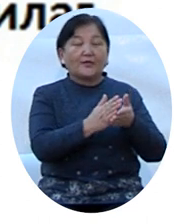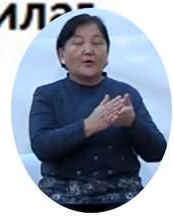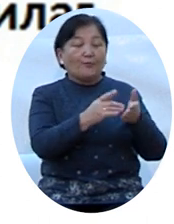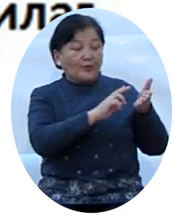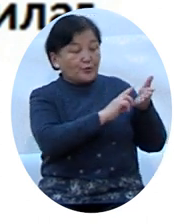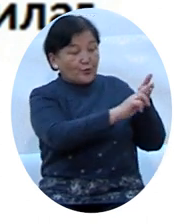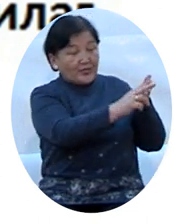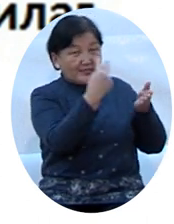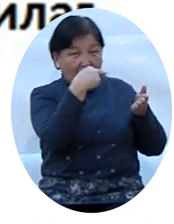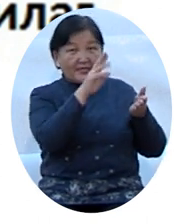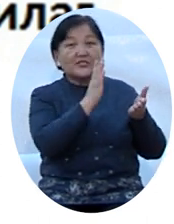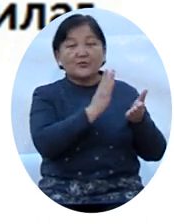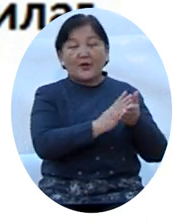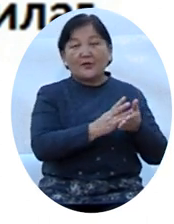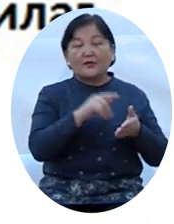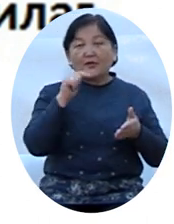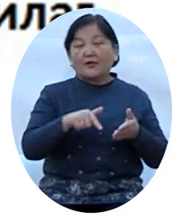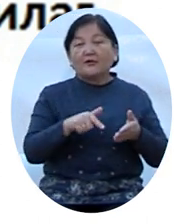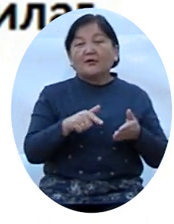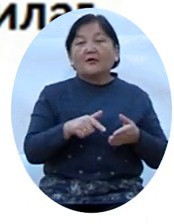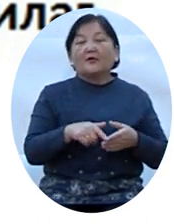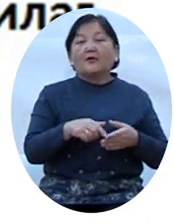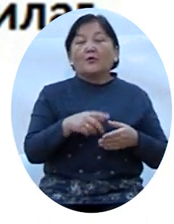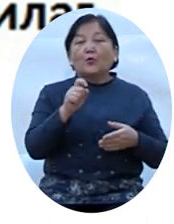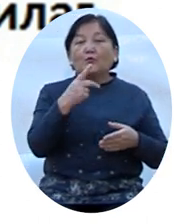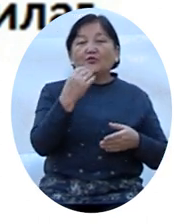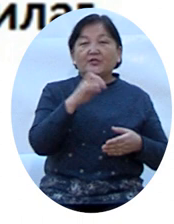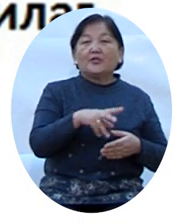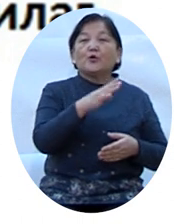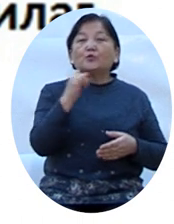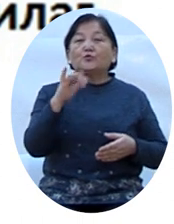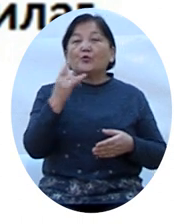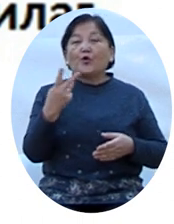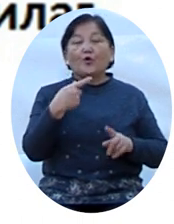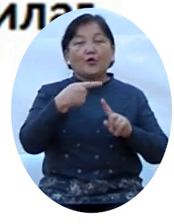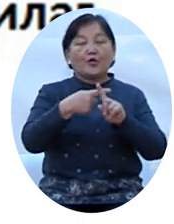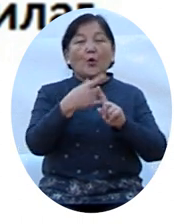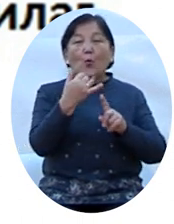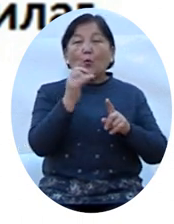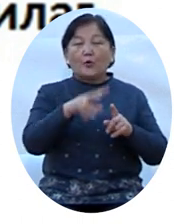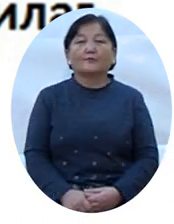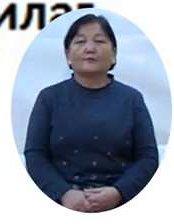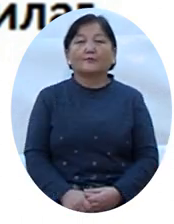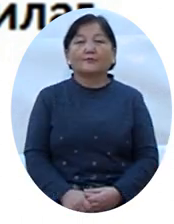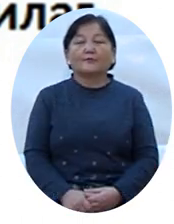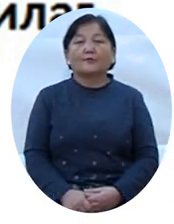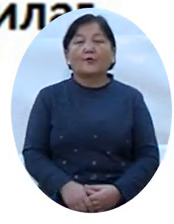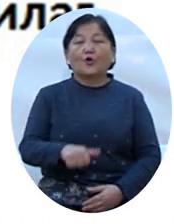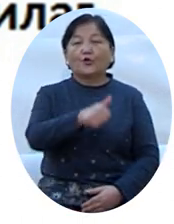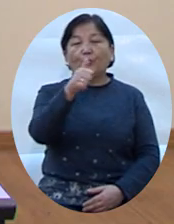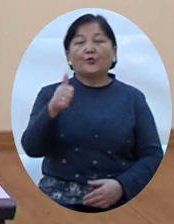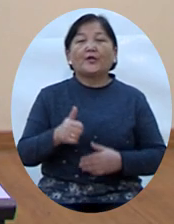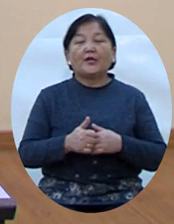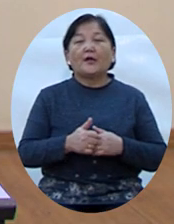нар хөрөн байцааны индикатор ашиглан хүчил суурийн хооронд урвал явагдсныг шалгаж болдог байна нэ. За одоо